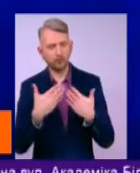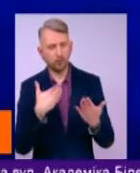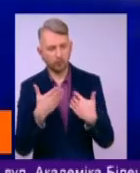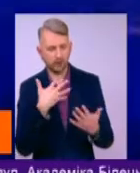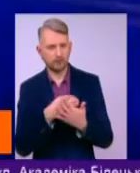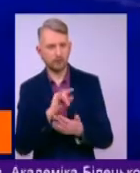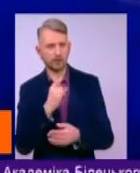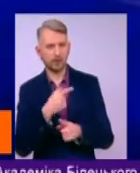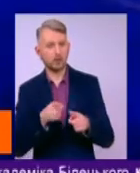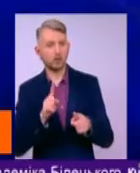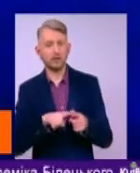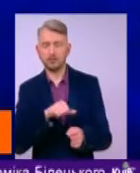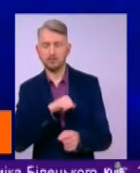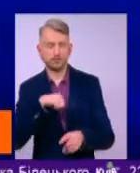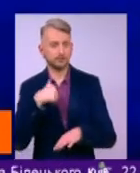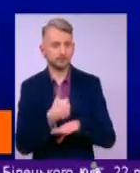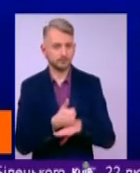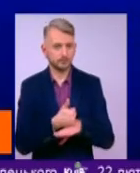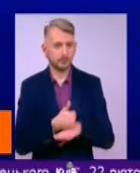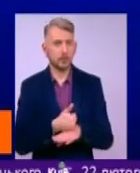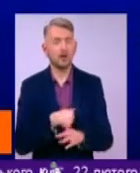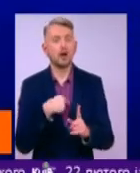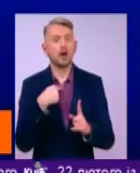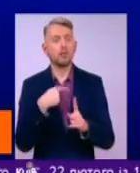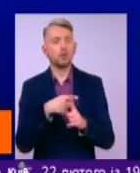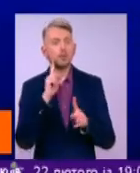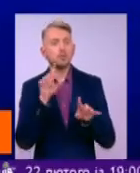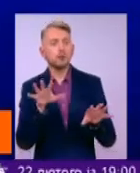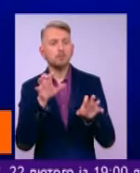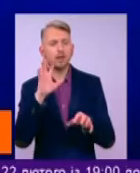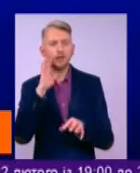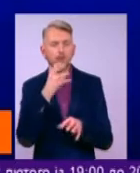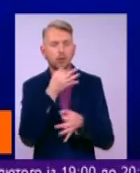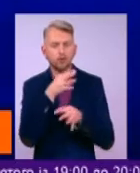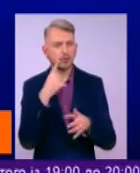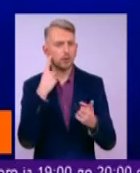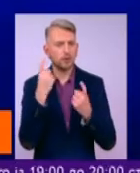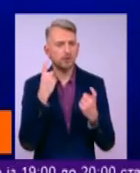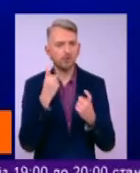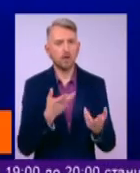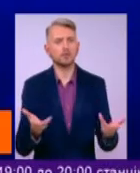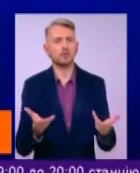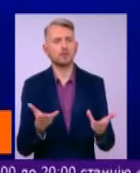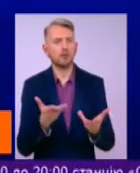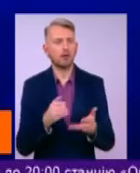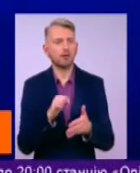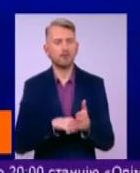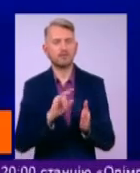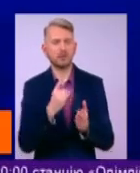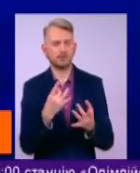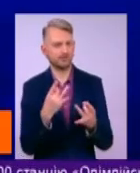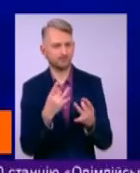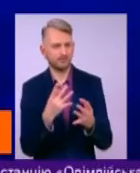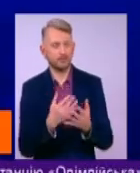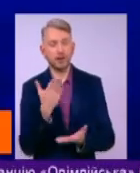своєю дитиною – це насамперед. Крім того, сприймати серйозно будь-яку інформацію, яка йде від дитини. Угу.